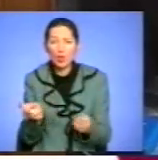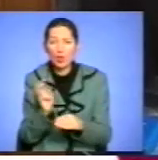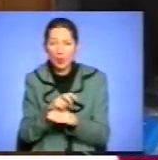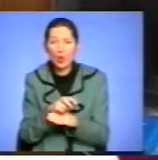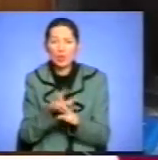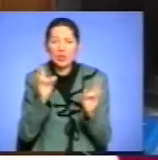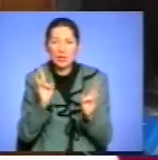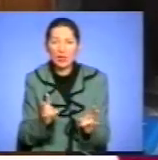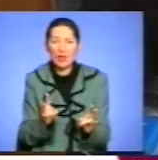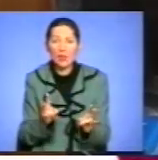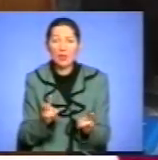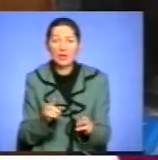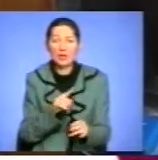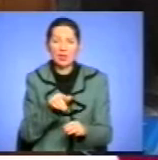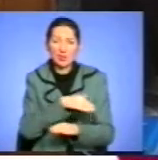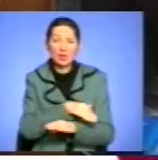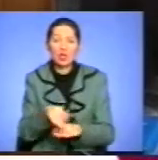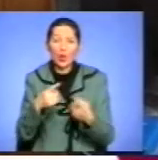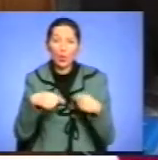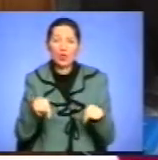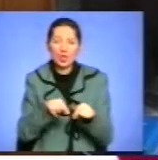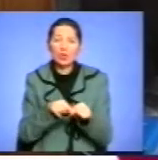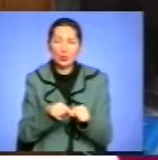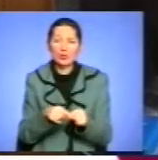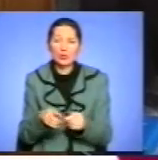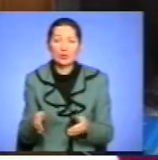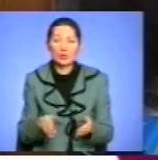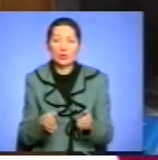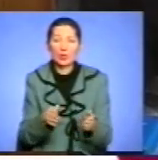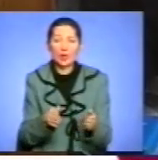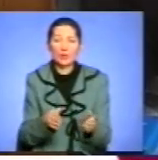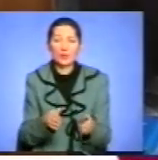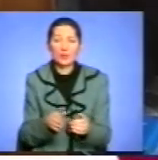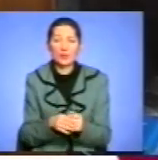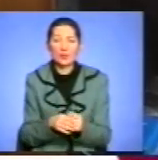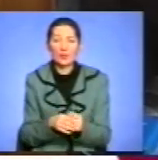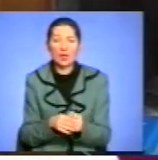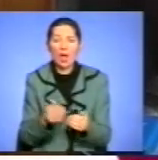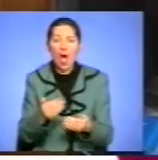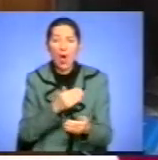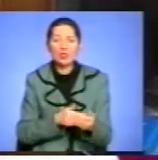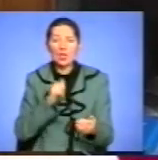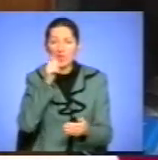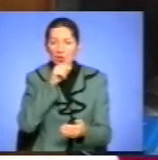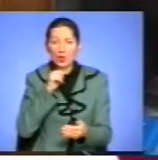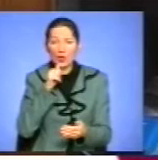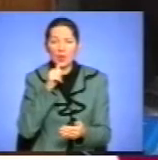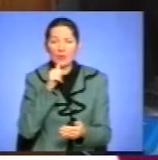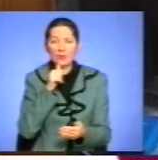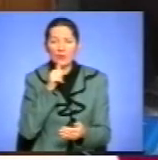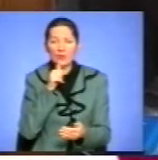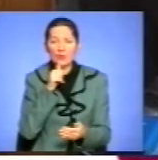з цієї ділянки. А в останні роки, от десь як